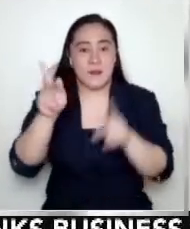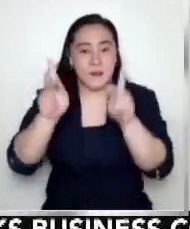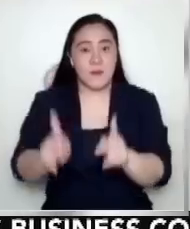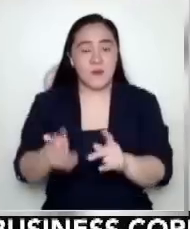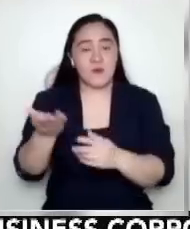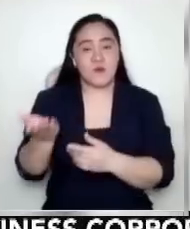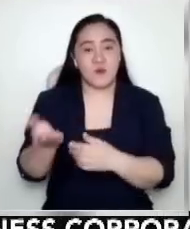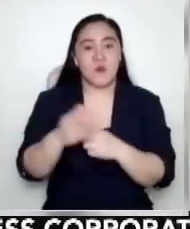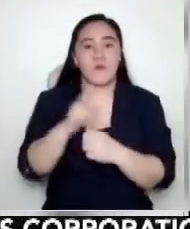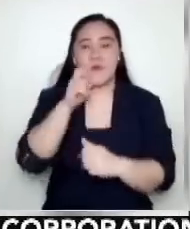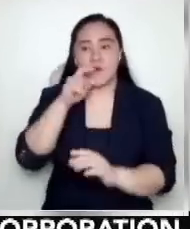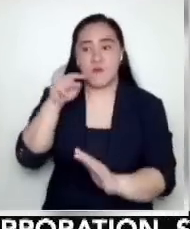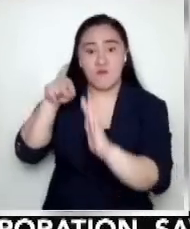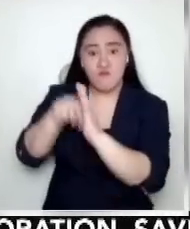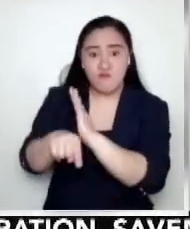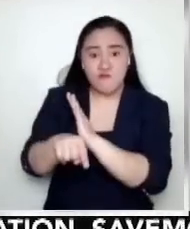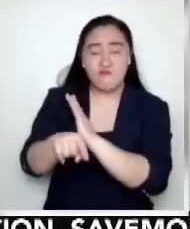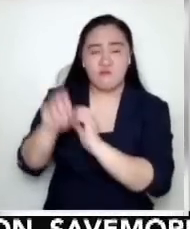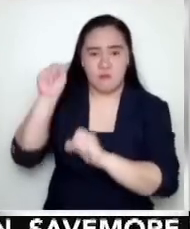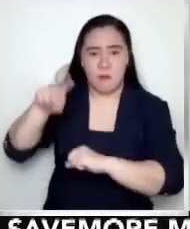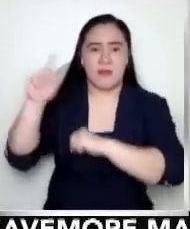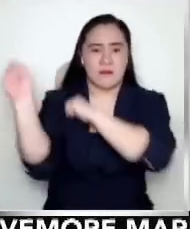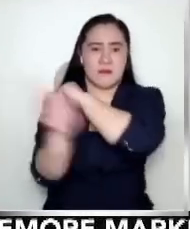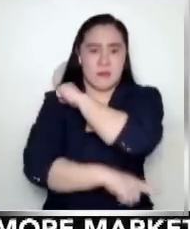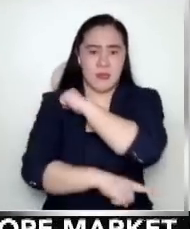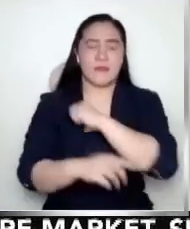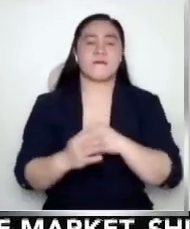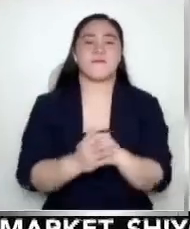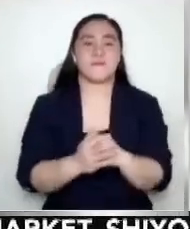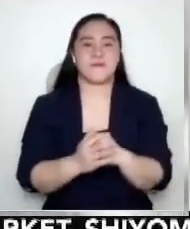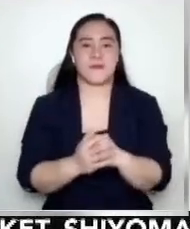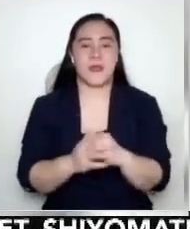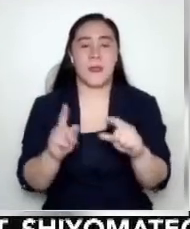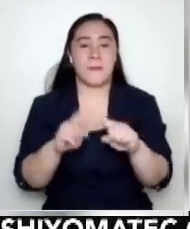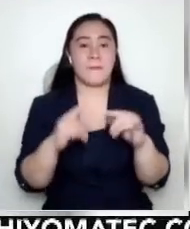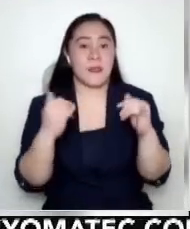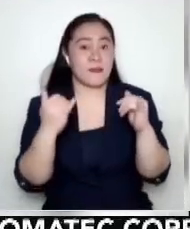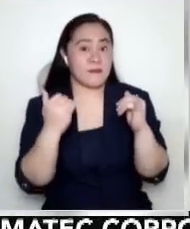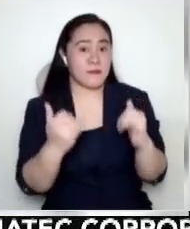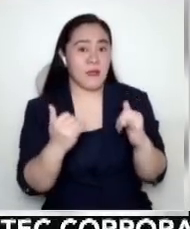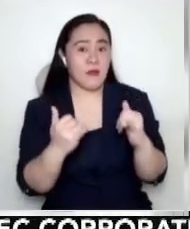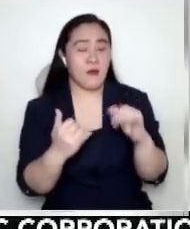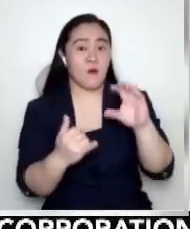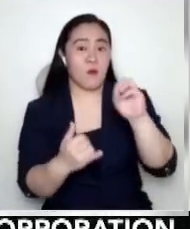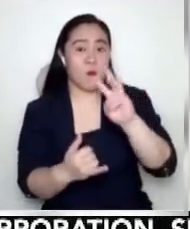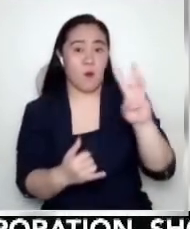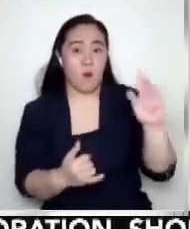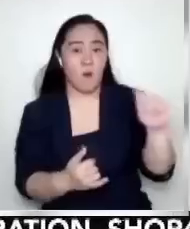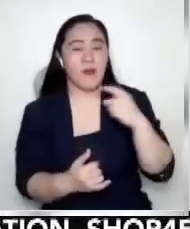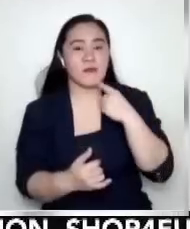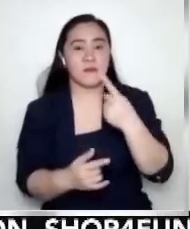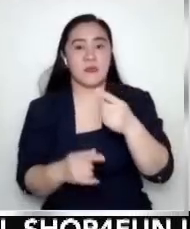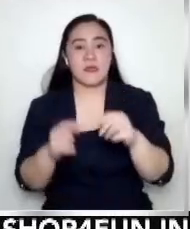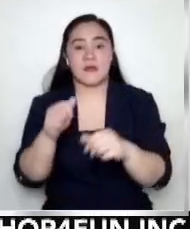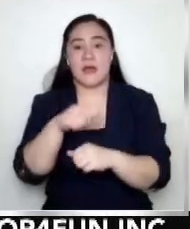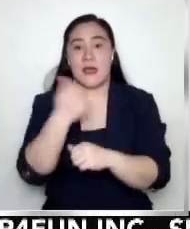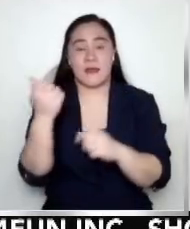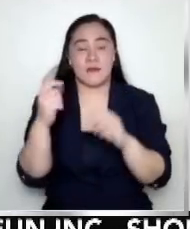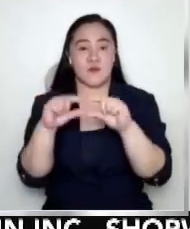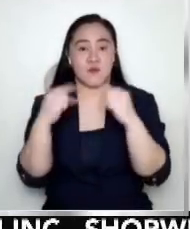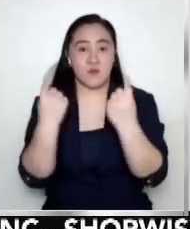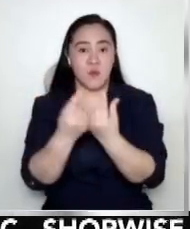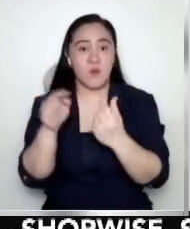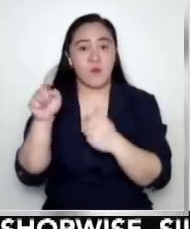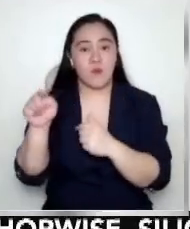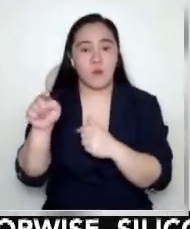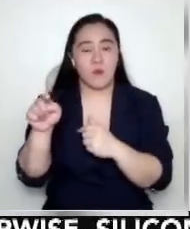kanya. Ipinatatawag na rin daw ng OWA, ang Catalyst International Manpower Services Corporation, ang lokal na